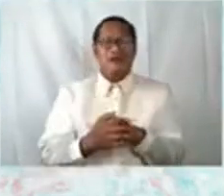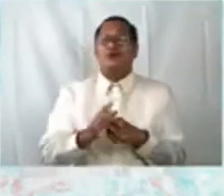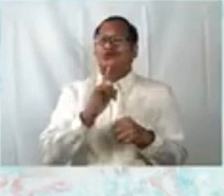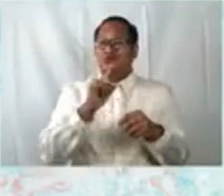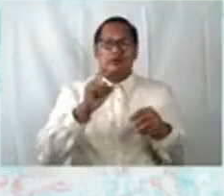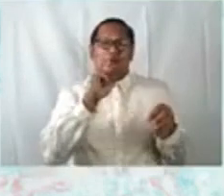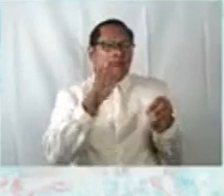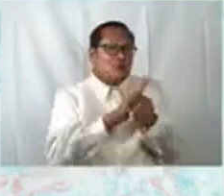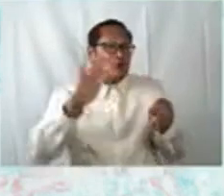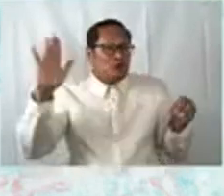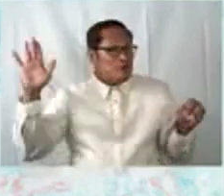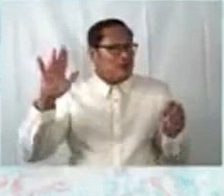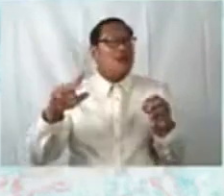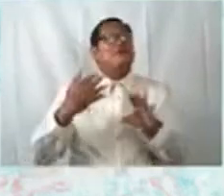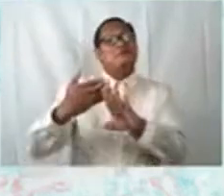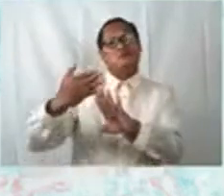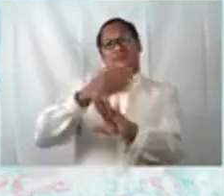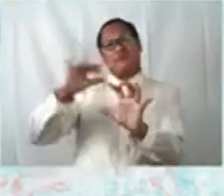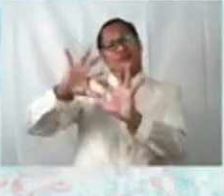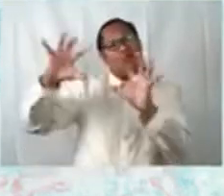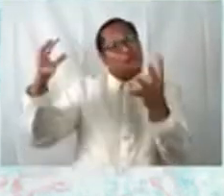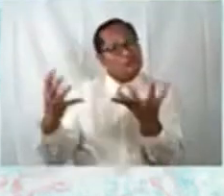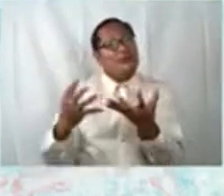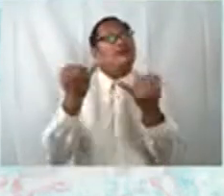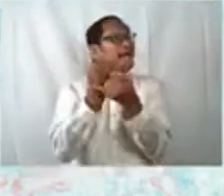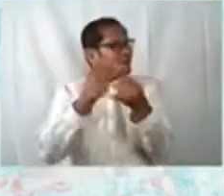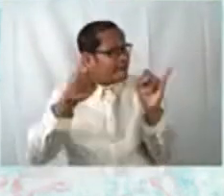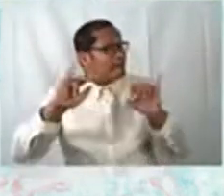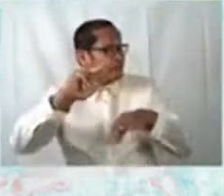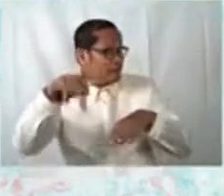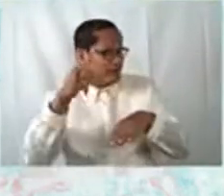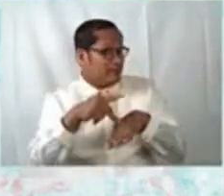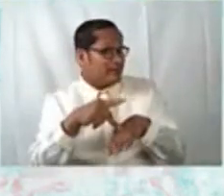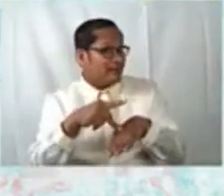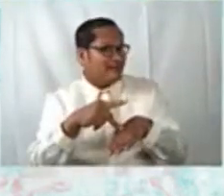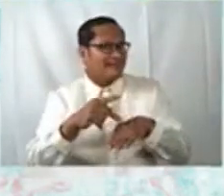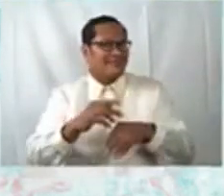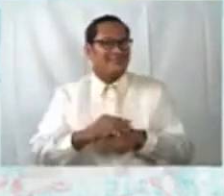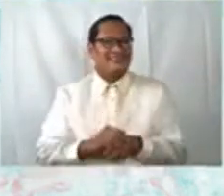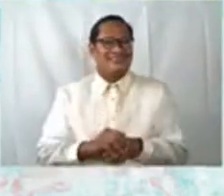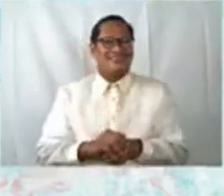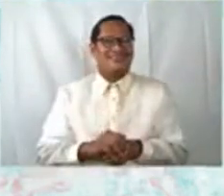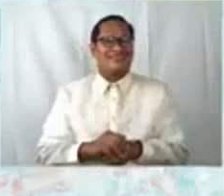Sino-solemnly proclaim lang niya, before the world, the independence of the Philippines.